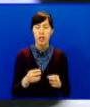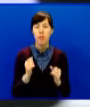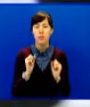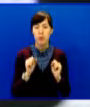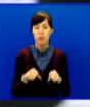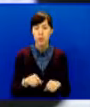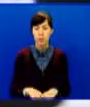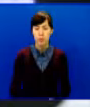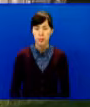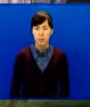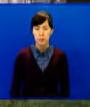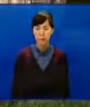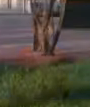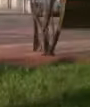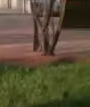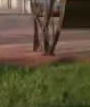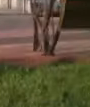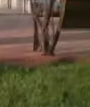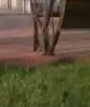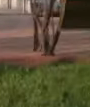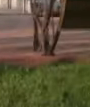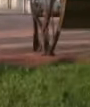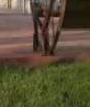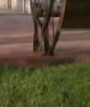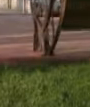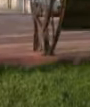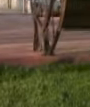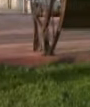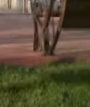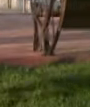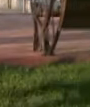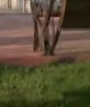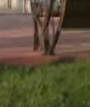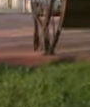емес. Мақсұт Жарылқасын, Руслан Тілеуберді, Жансейіт Асанов, оңтүстік ақпарат.